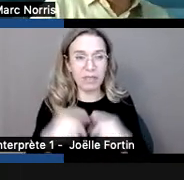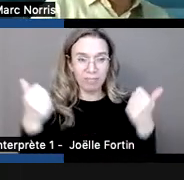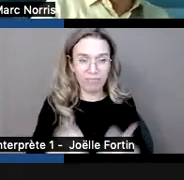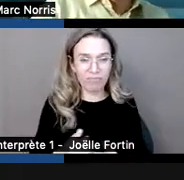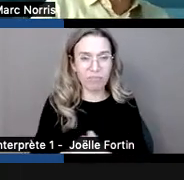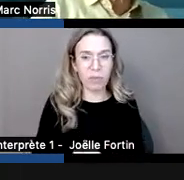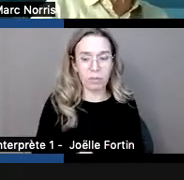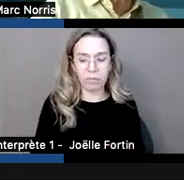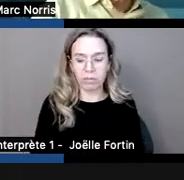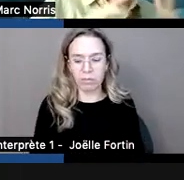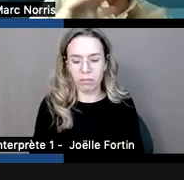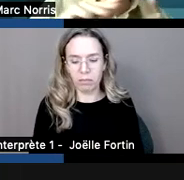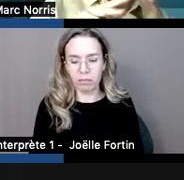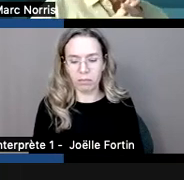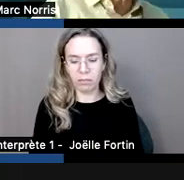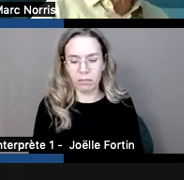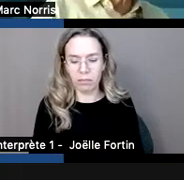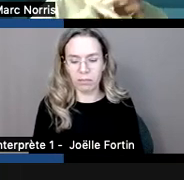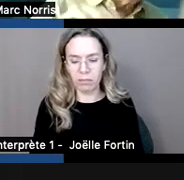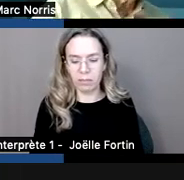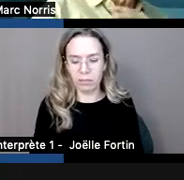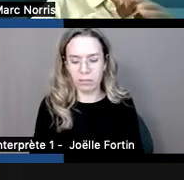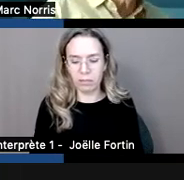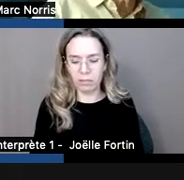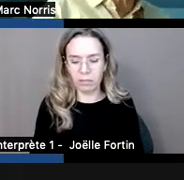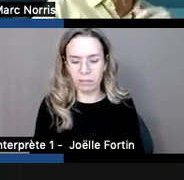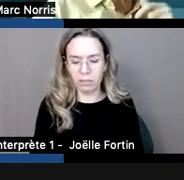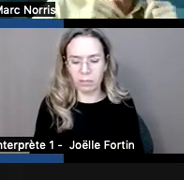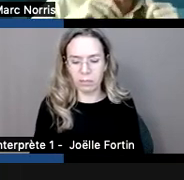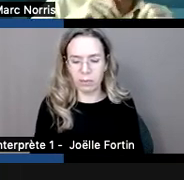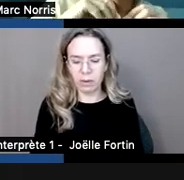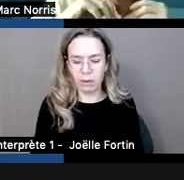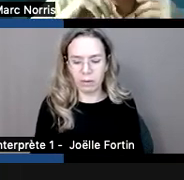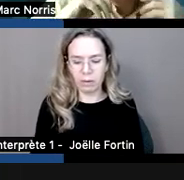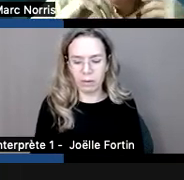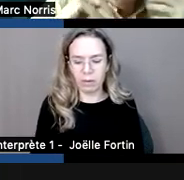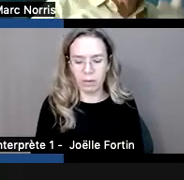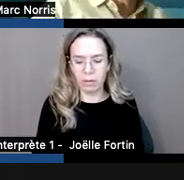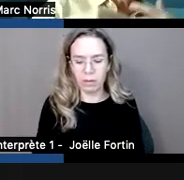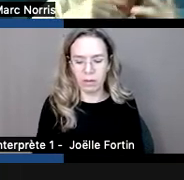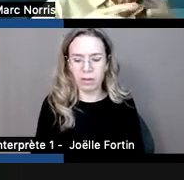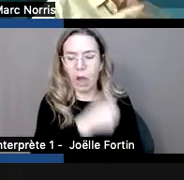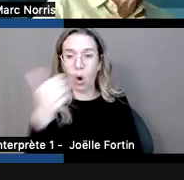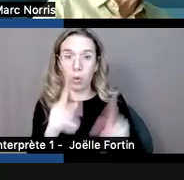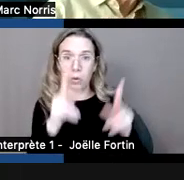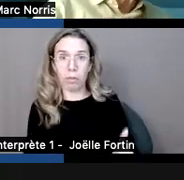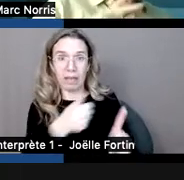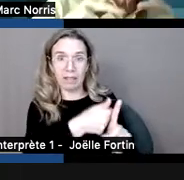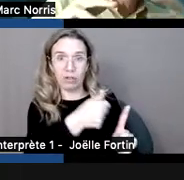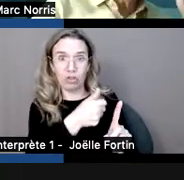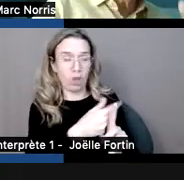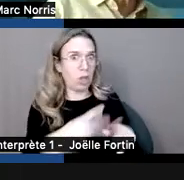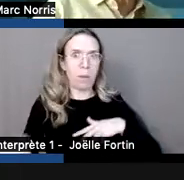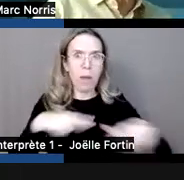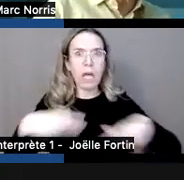résident qui marchait beaucoup. Hein? Il se promenait régulièrement, ça énervait le préposé. Il